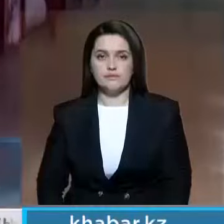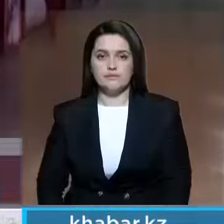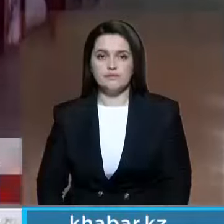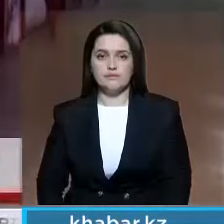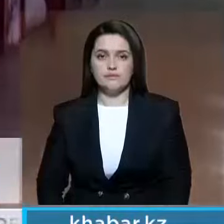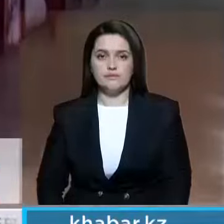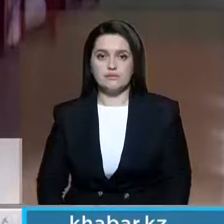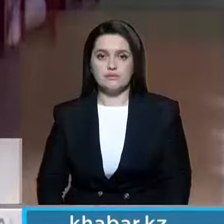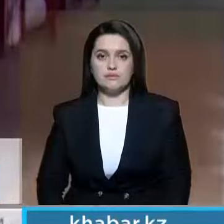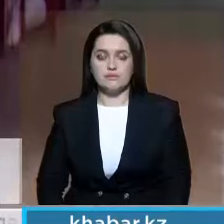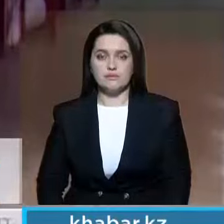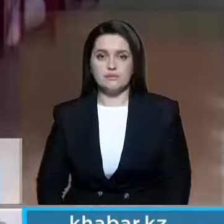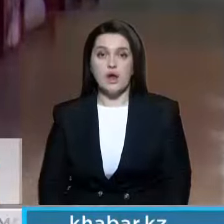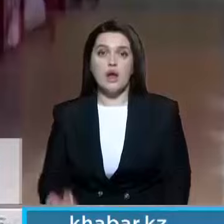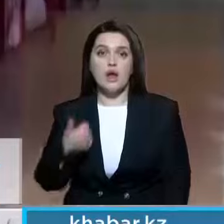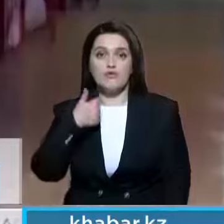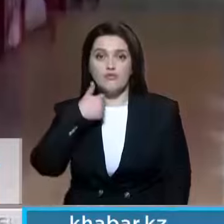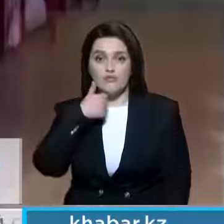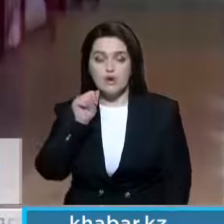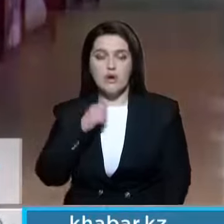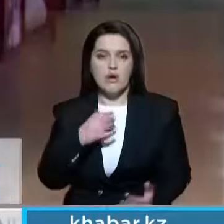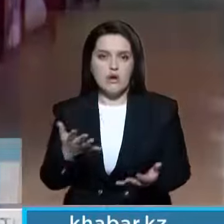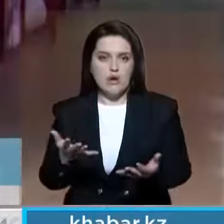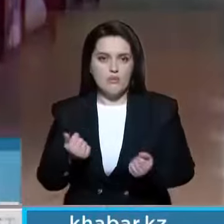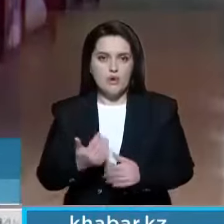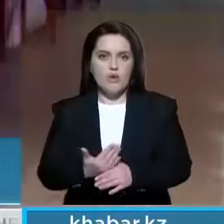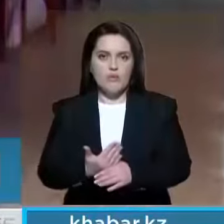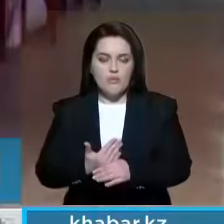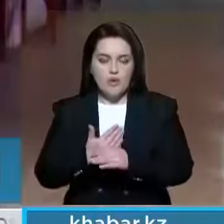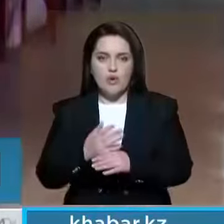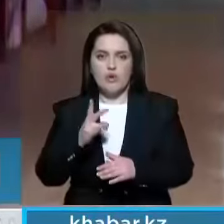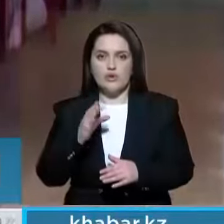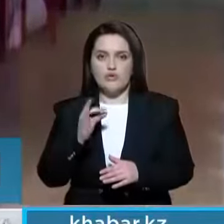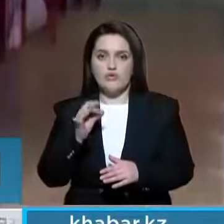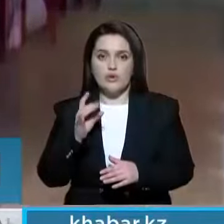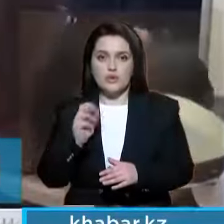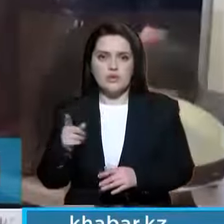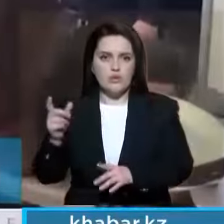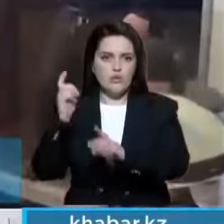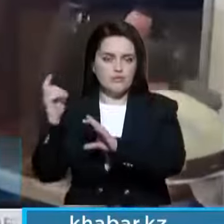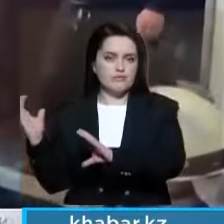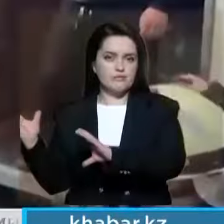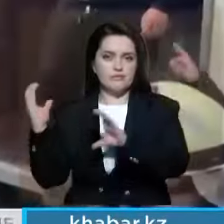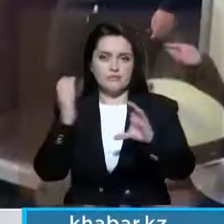Равнодушных очень много. Вчера мы получили гуманитарный груз с Новоорска. Целая фура приехала с продуктами.